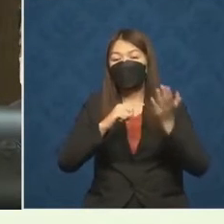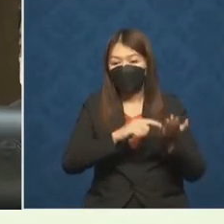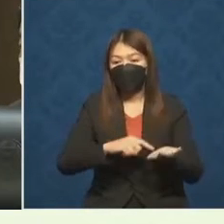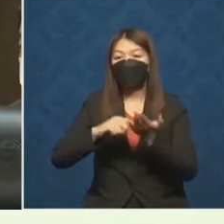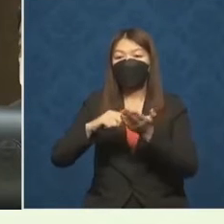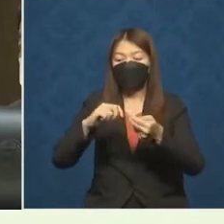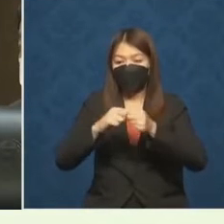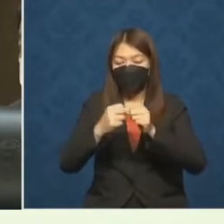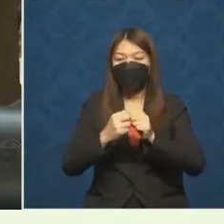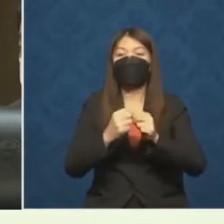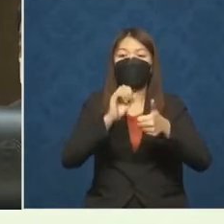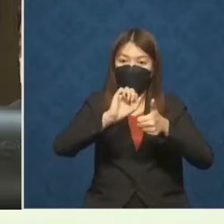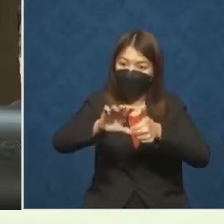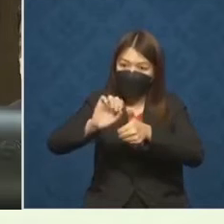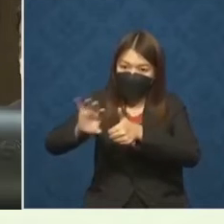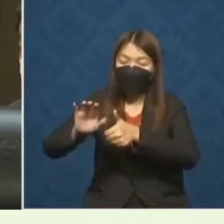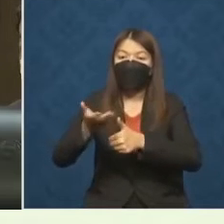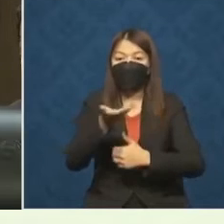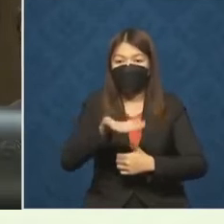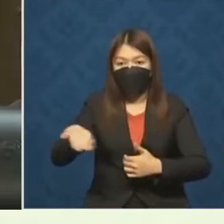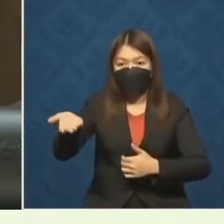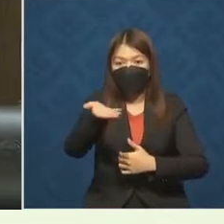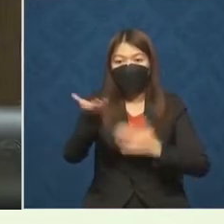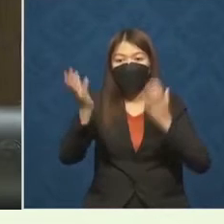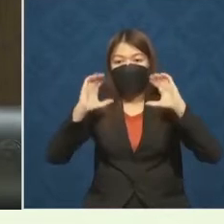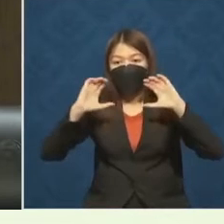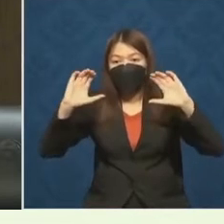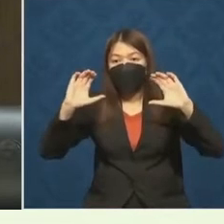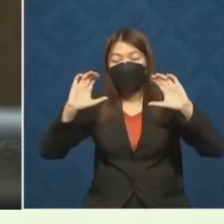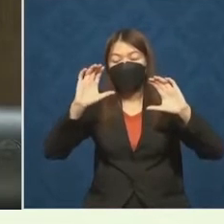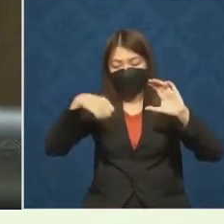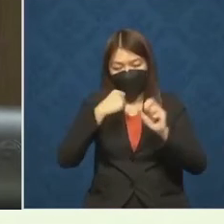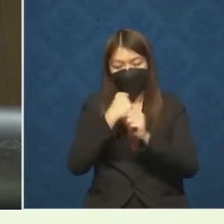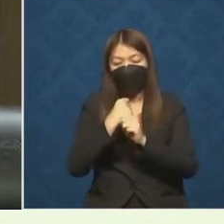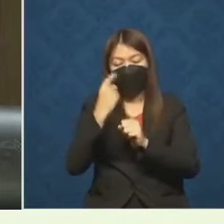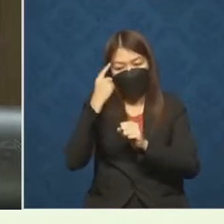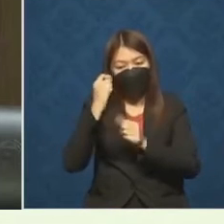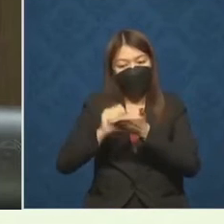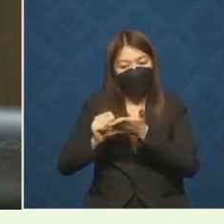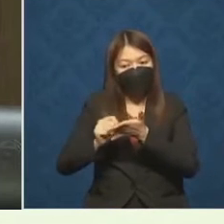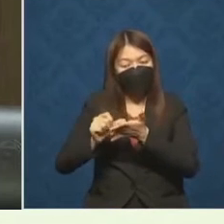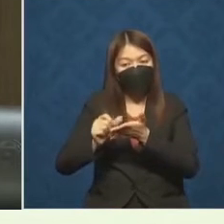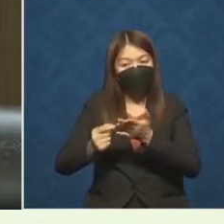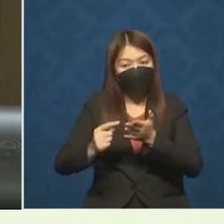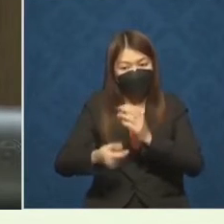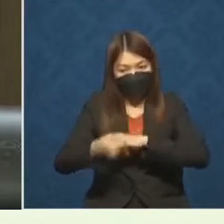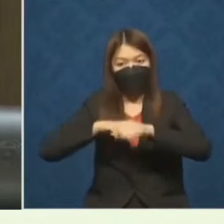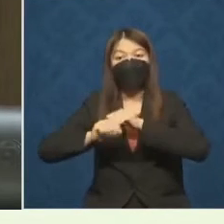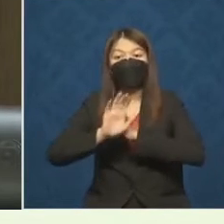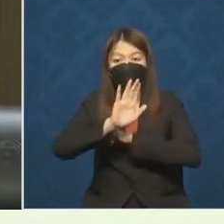เสนอปัญหาและข้อเสนอแนะนะครับมาให้แก่รัฐบาลเพื่อนำไปแก้ไขในการปฏิบัตินะฮะ